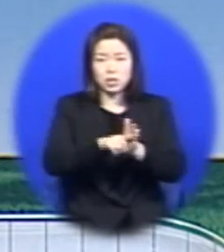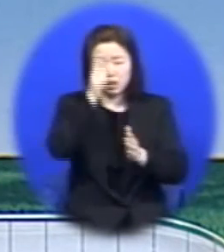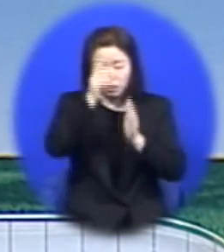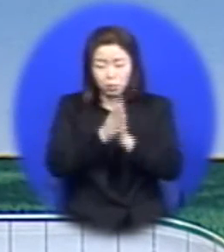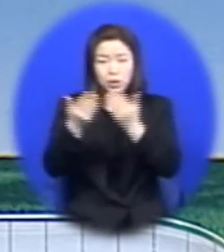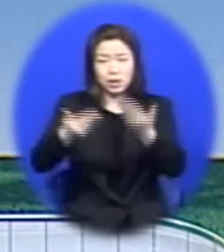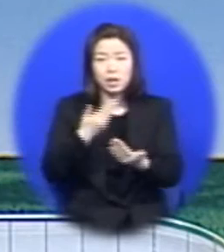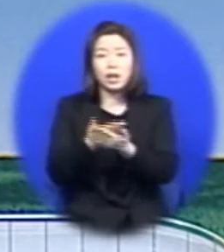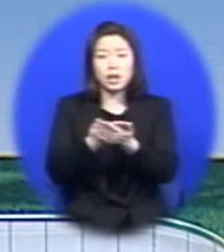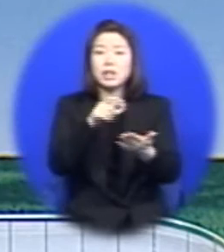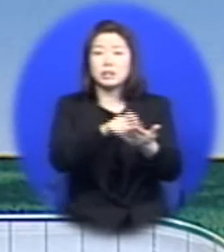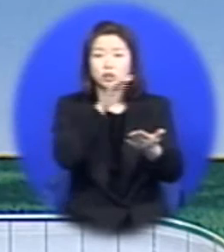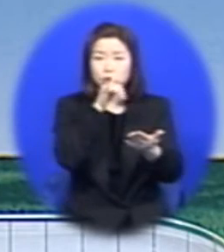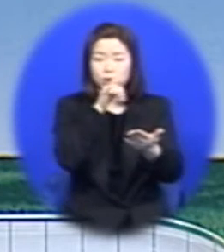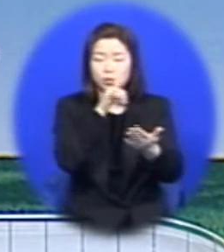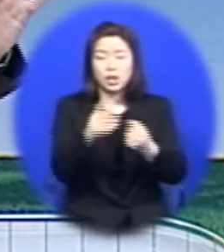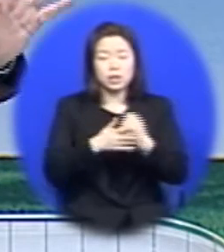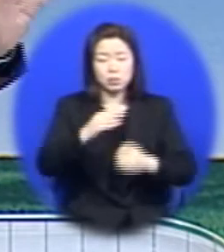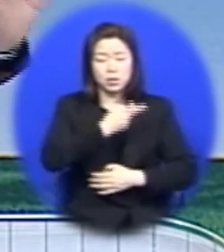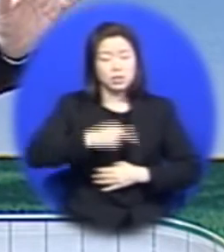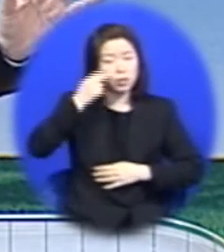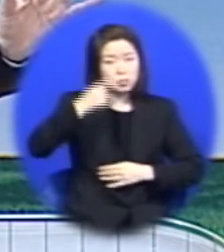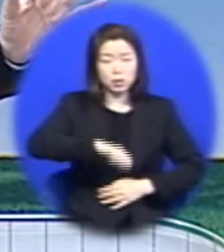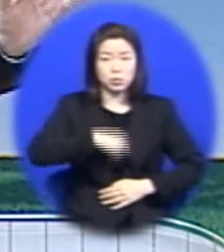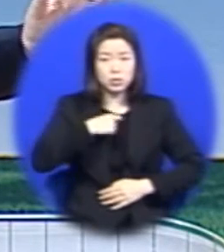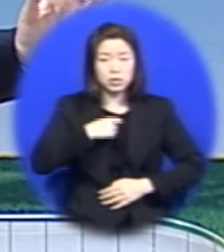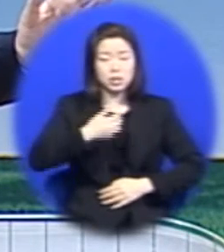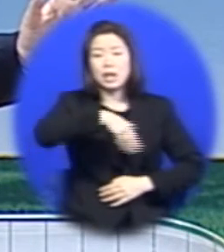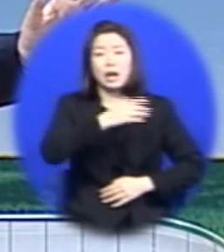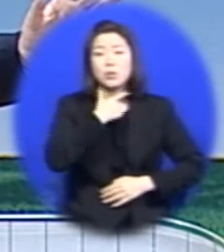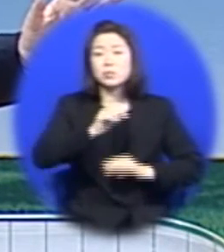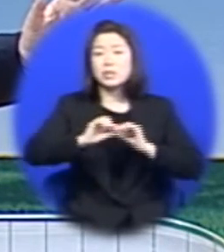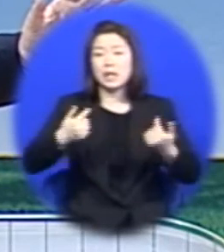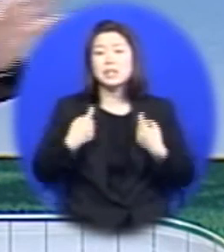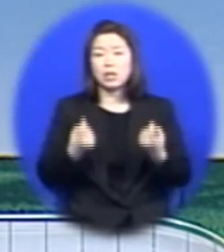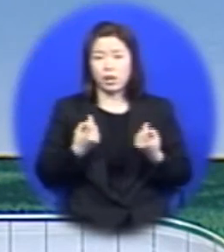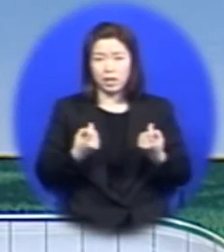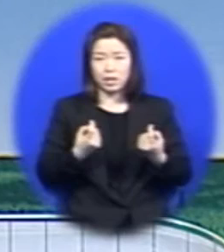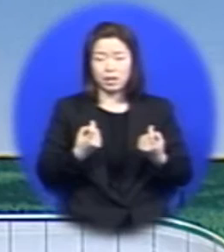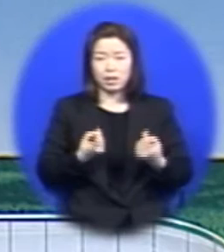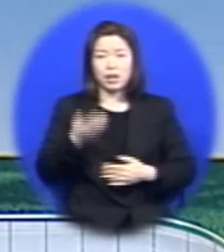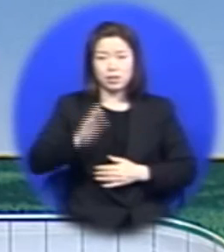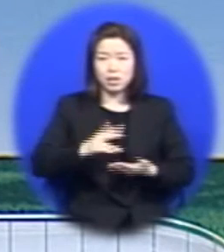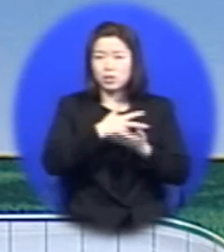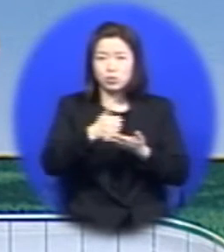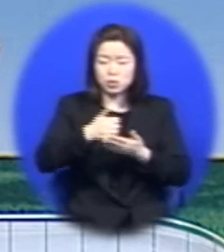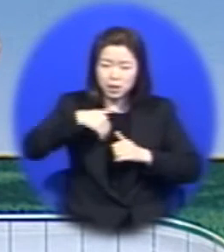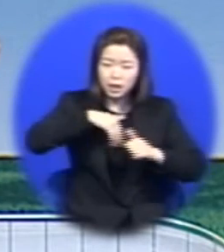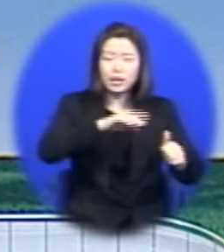그러니까 사도 바울은 솔직히 별로 가고 싶은 마음이 안 드는 여행입니다. 예루살렘은. 근데 주님이 가라고